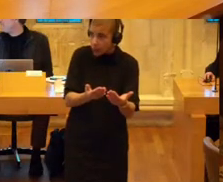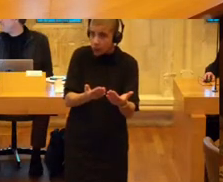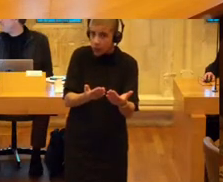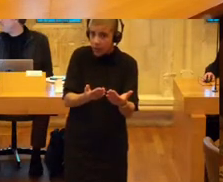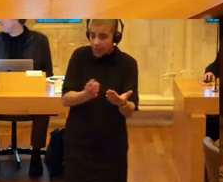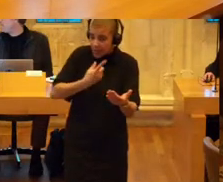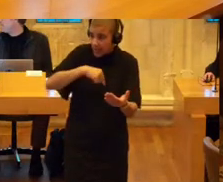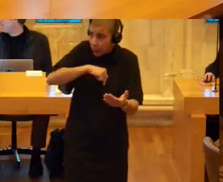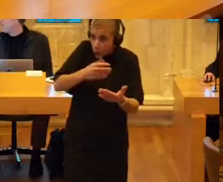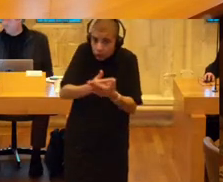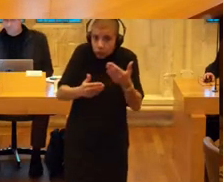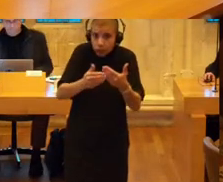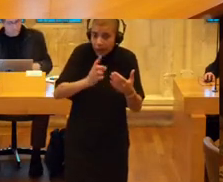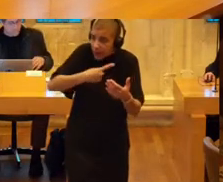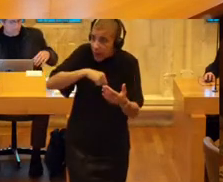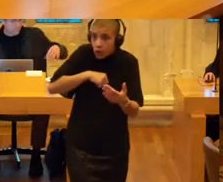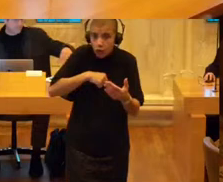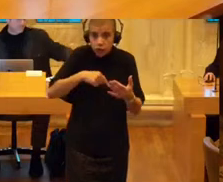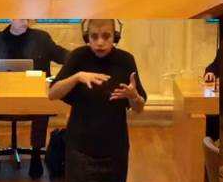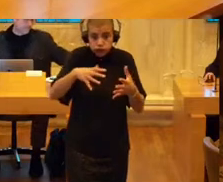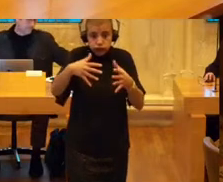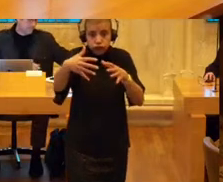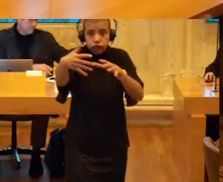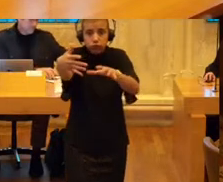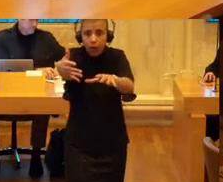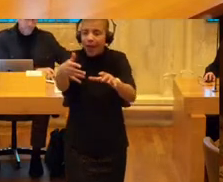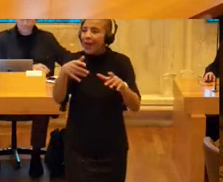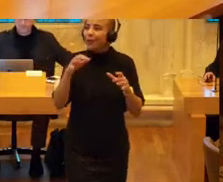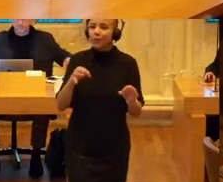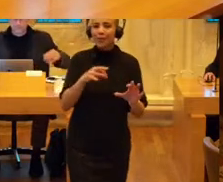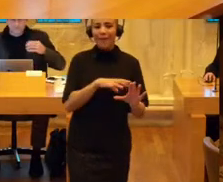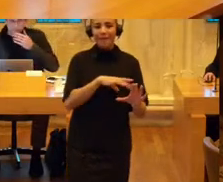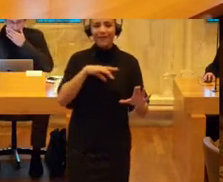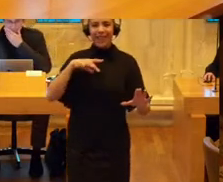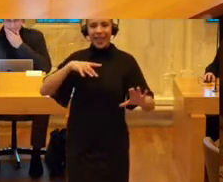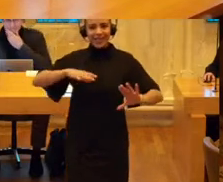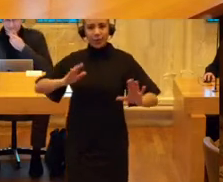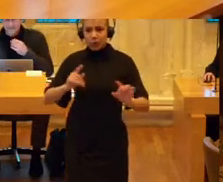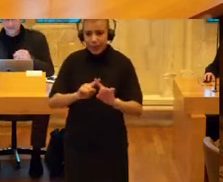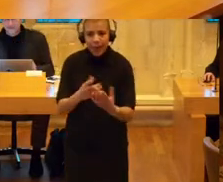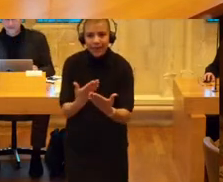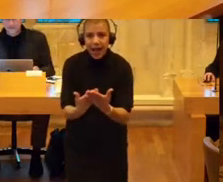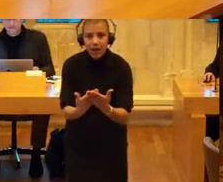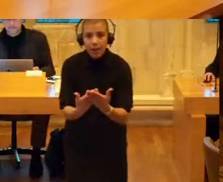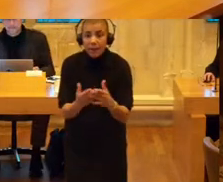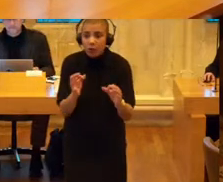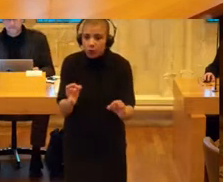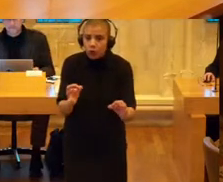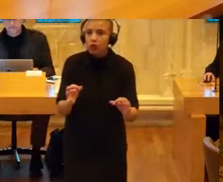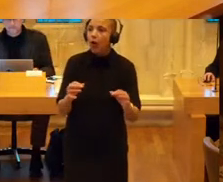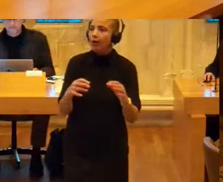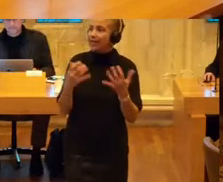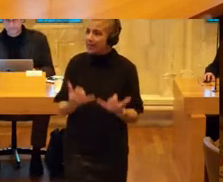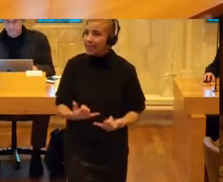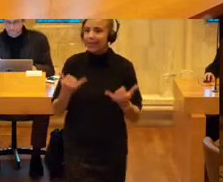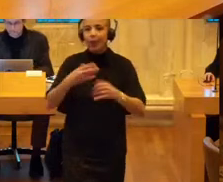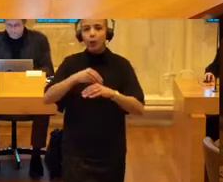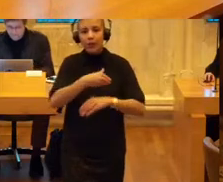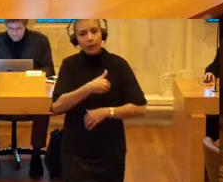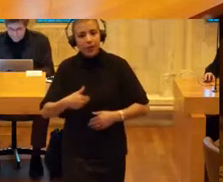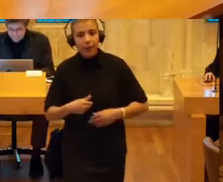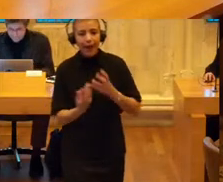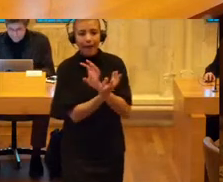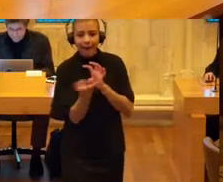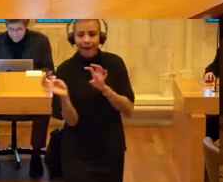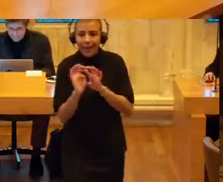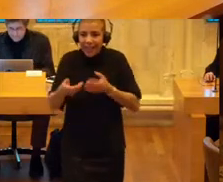de prestige. Mais quand il en a été question au conseil municipal, M. l'Orphelin, vous n'avez pas dit un mot. Vous auriez pu non pas féliciter les